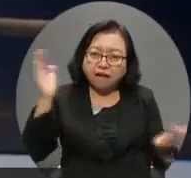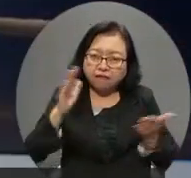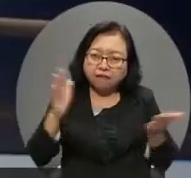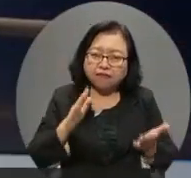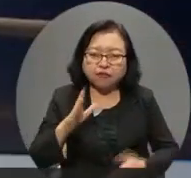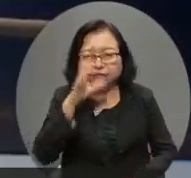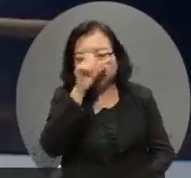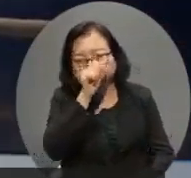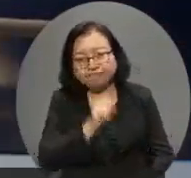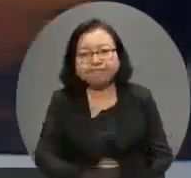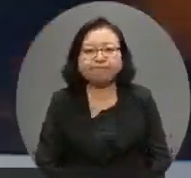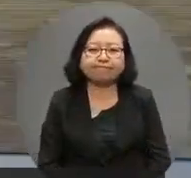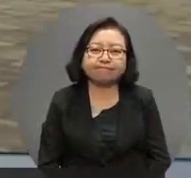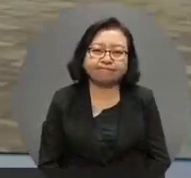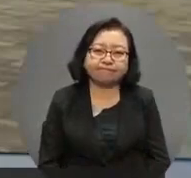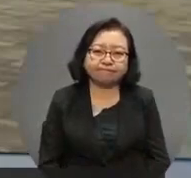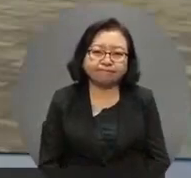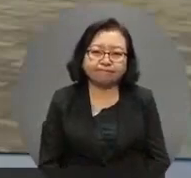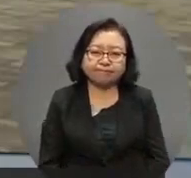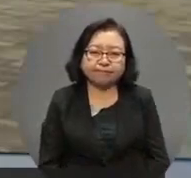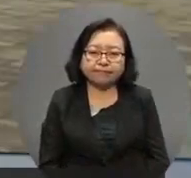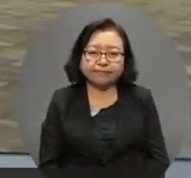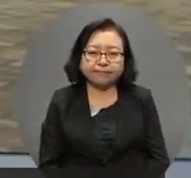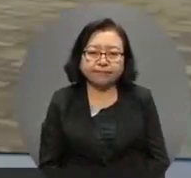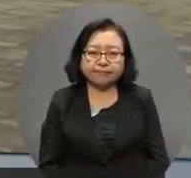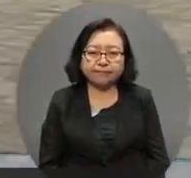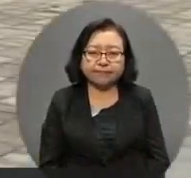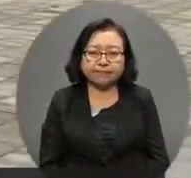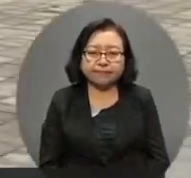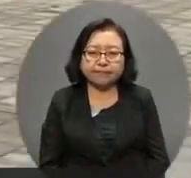좋습니다. 김은초 기자입니다.